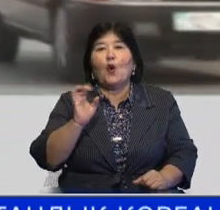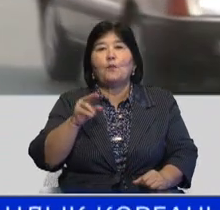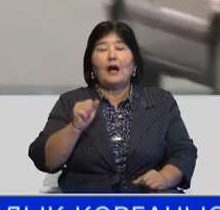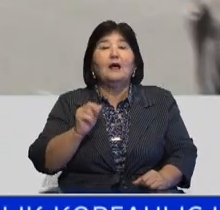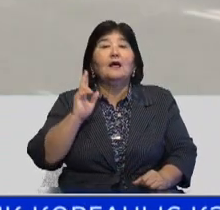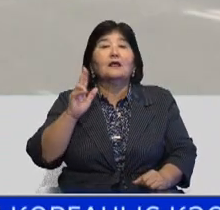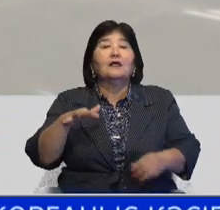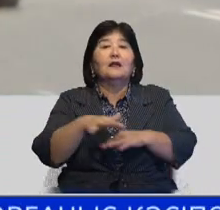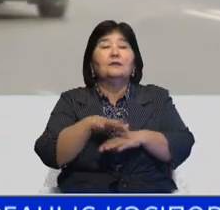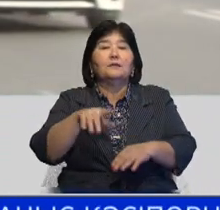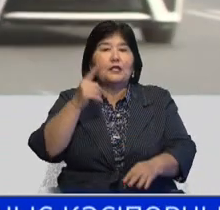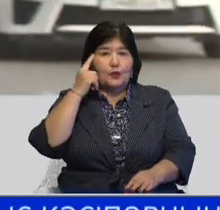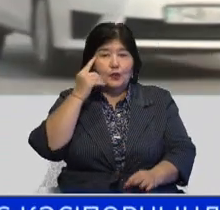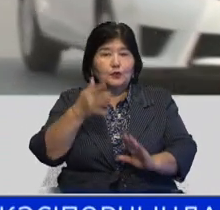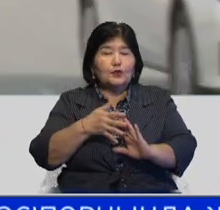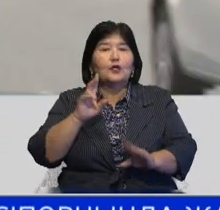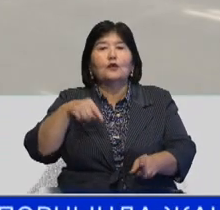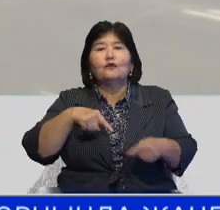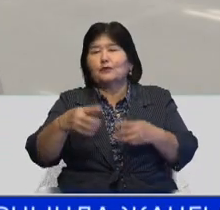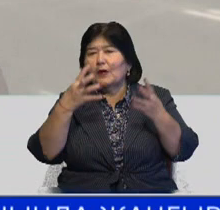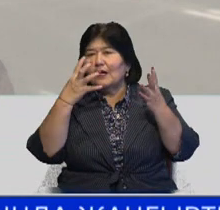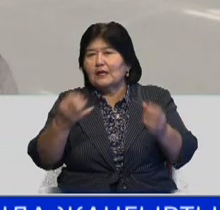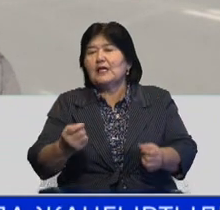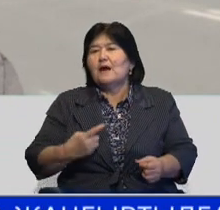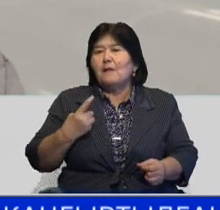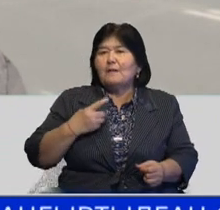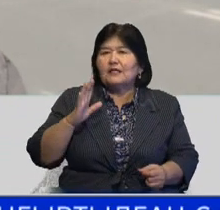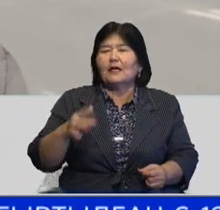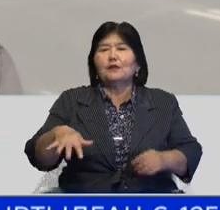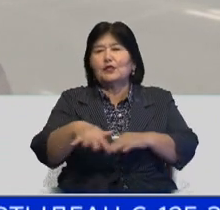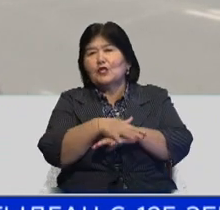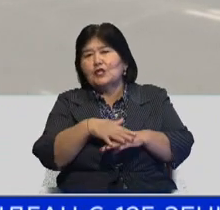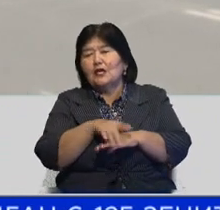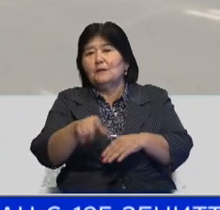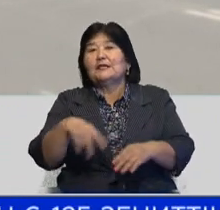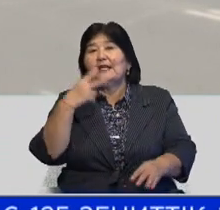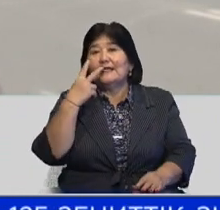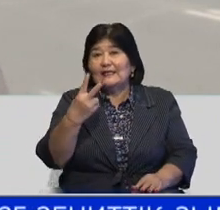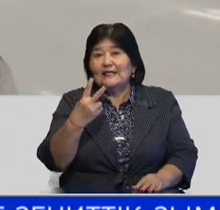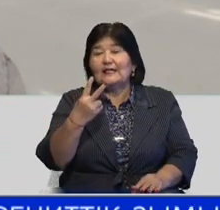жанкүйерлер кім футболды түсінеді, кім футболды қызығады, мамандар болсын, жанкүйерлер болсын, барлығы сол екі